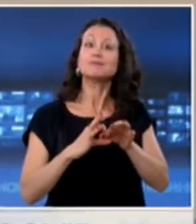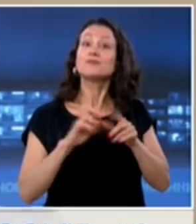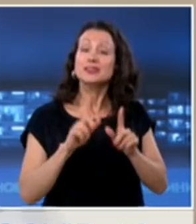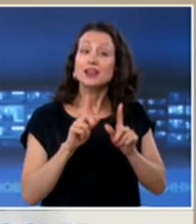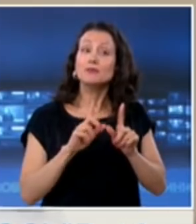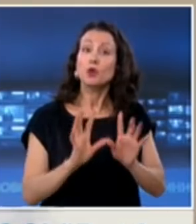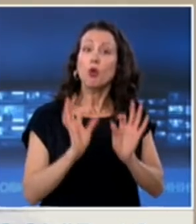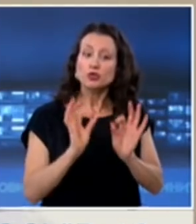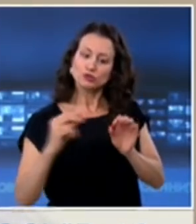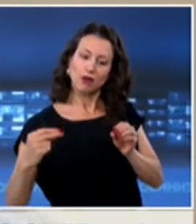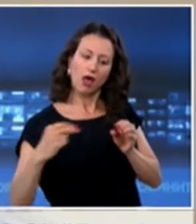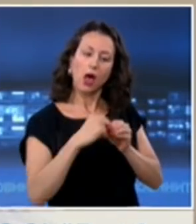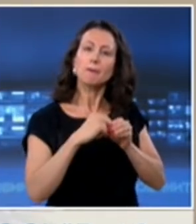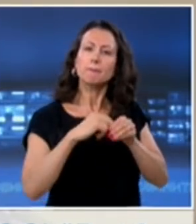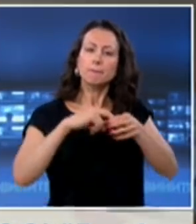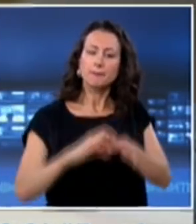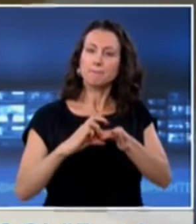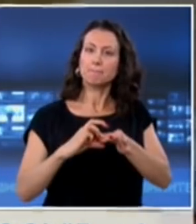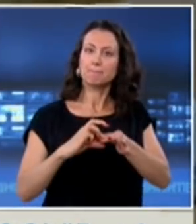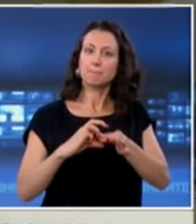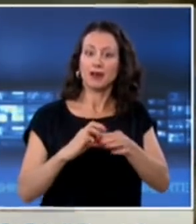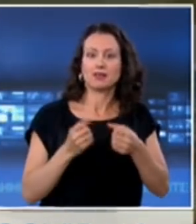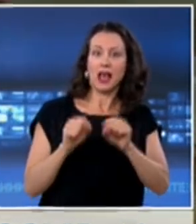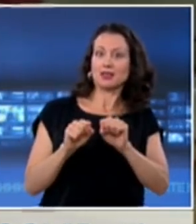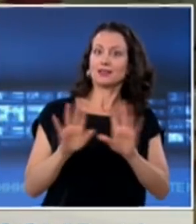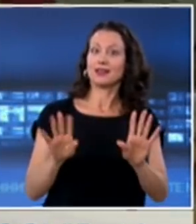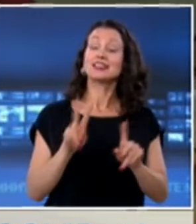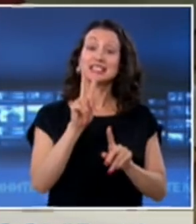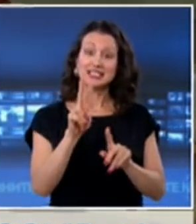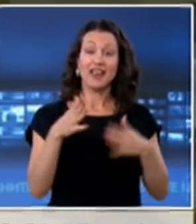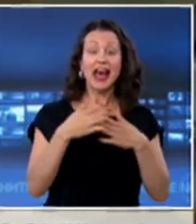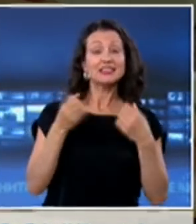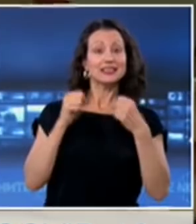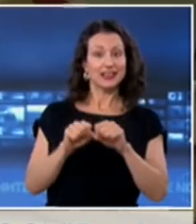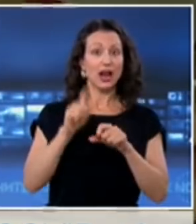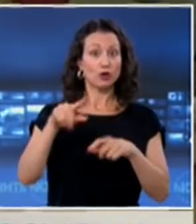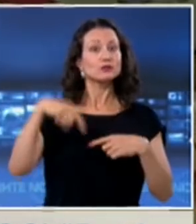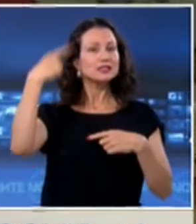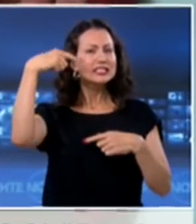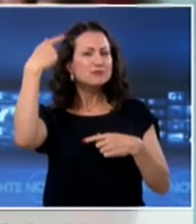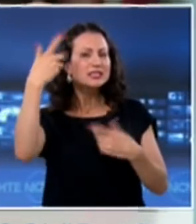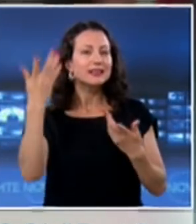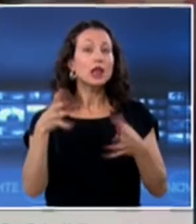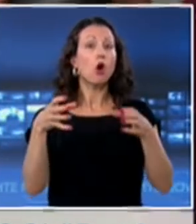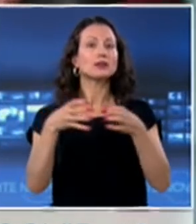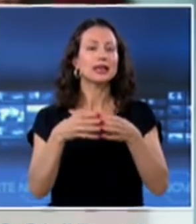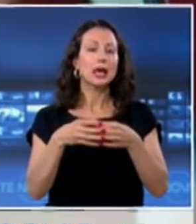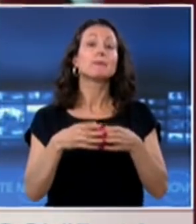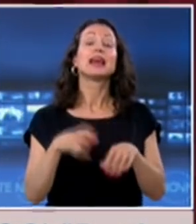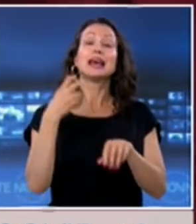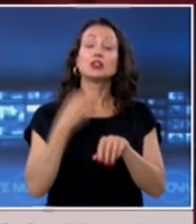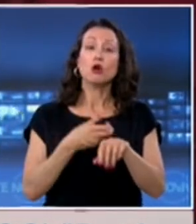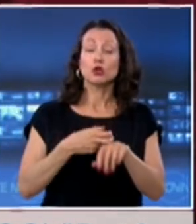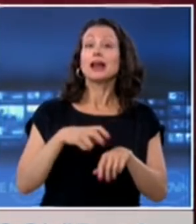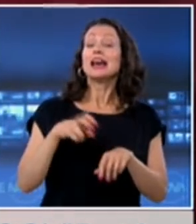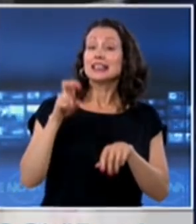набере в началката, да сключи и да влезе в клетката. Двете антитела, разработени от екипа на доктор Димитров, са способни да блокират този процес,